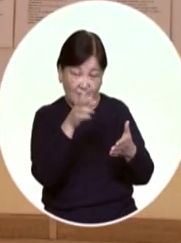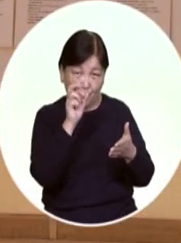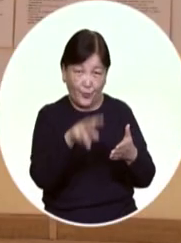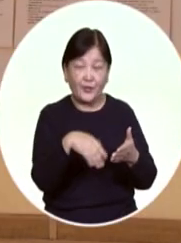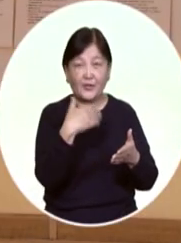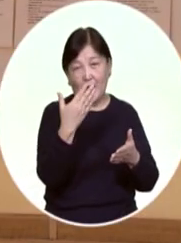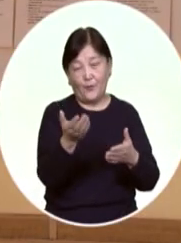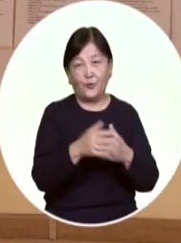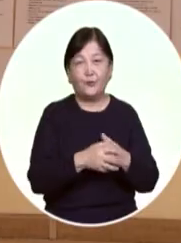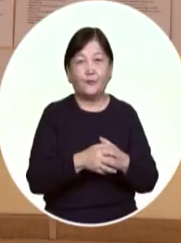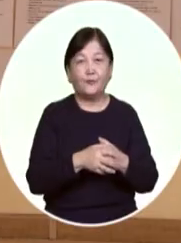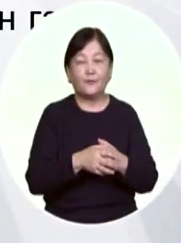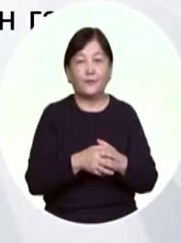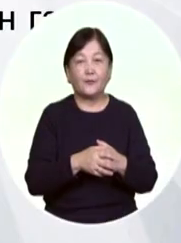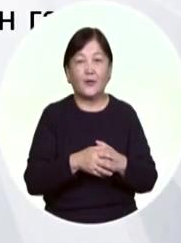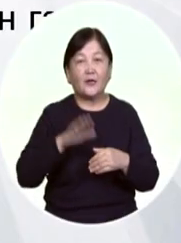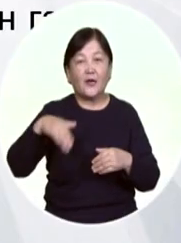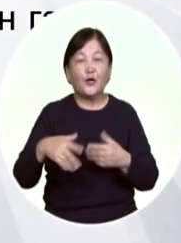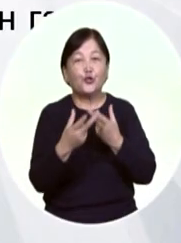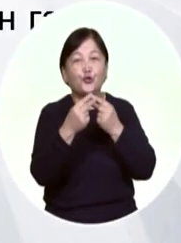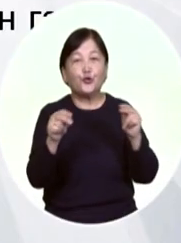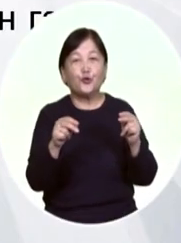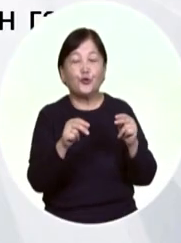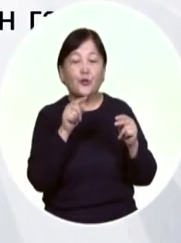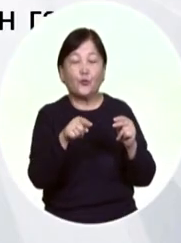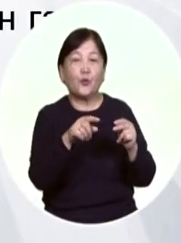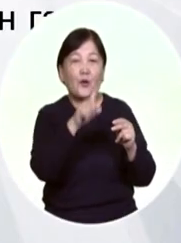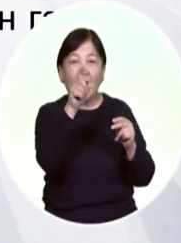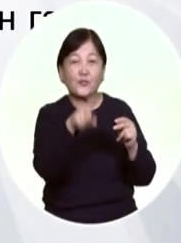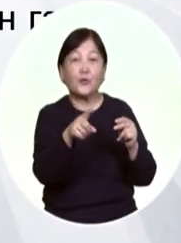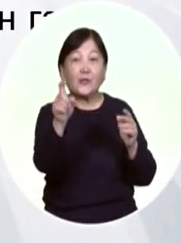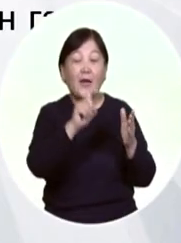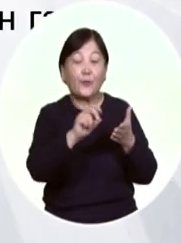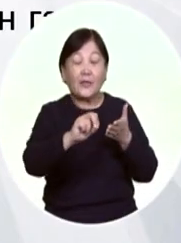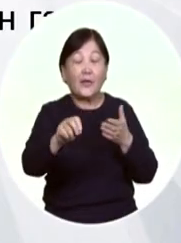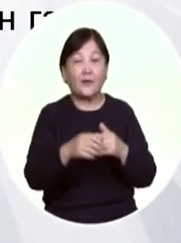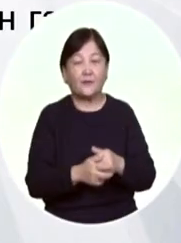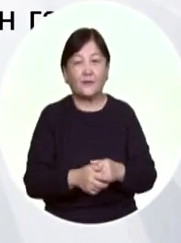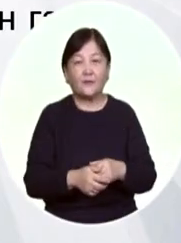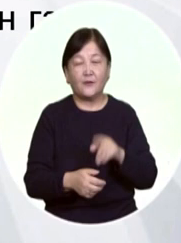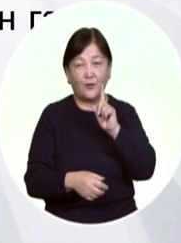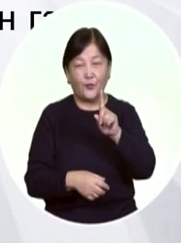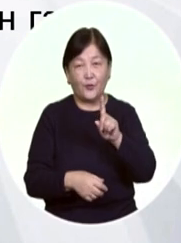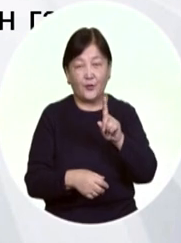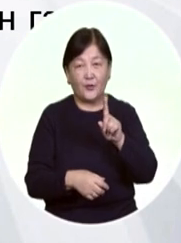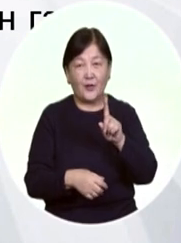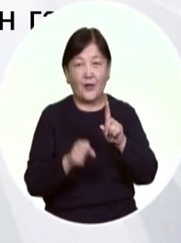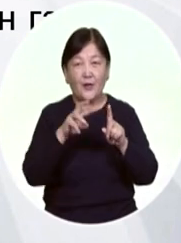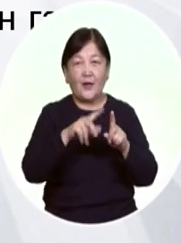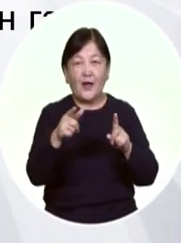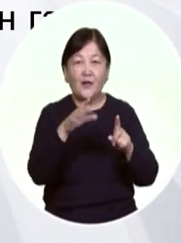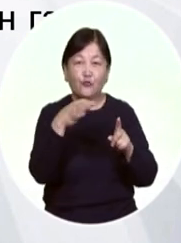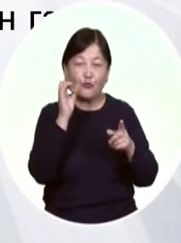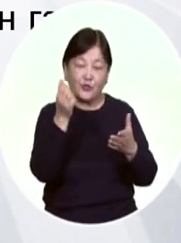хүүхдүүдээ дараачийн чиглүүлэх асуултанд хариуллаа. Нэгдүгээр нь аль төсөл нь батлагдсан